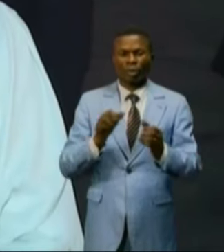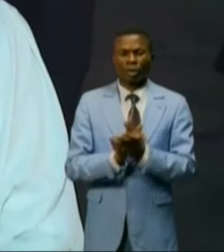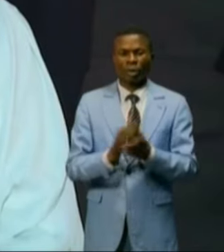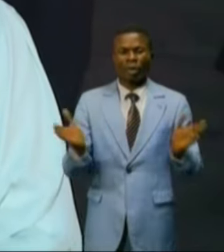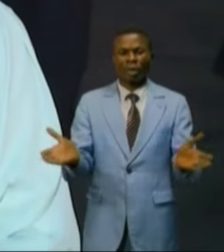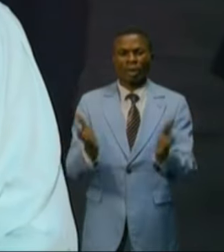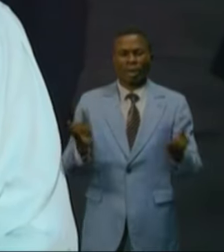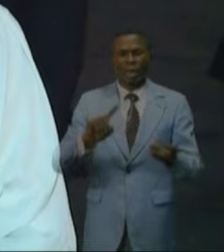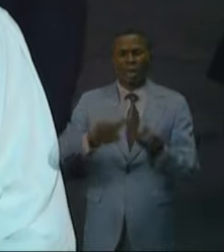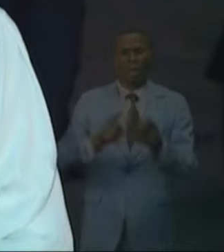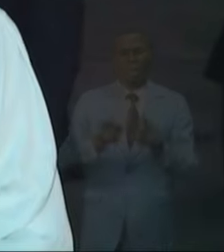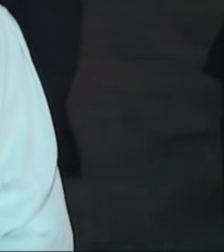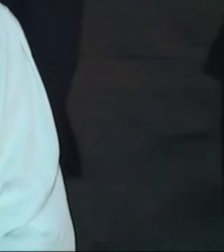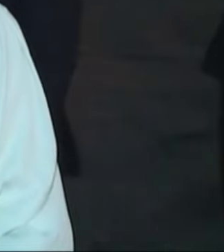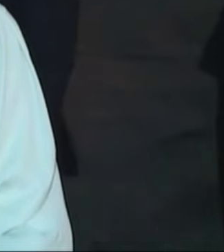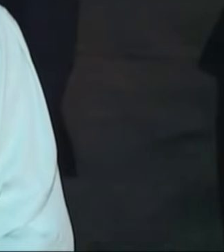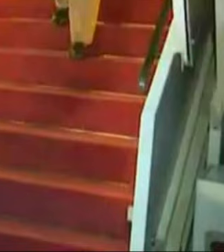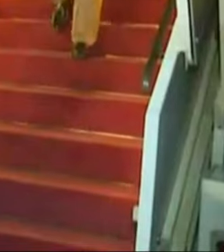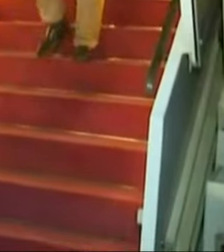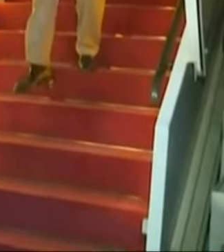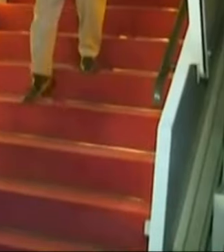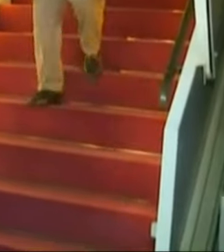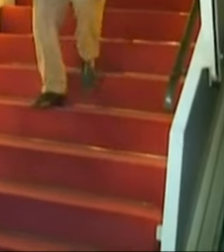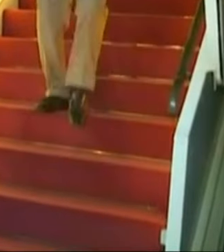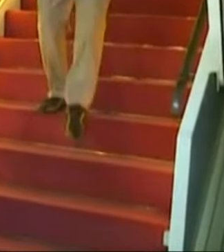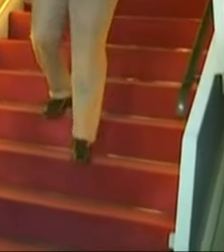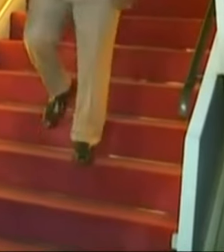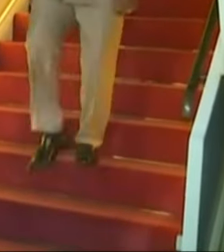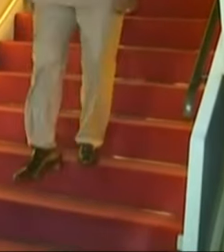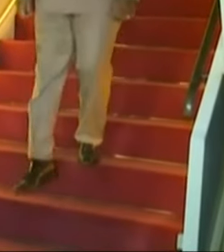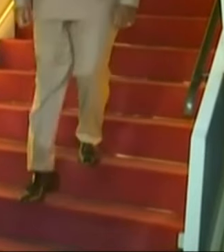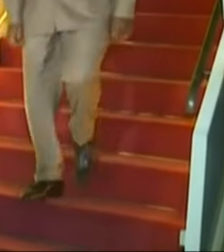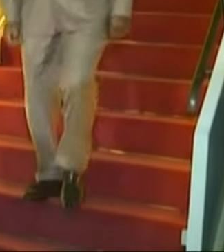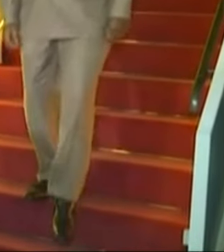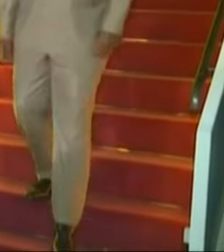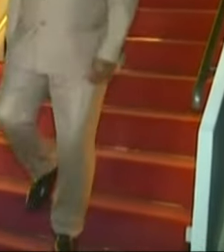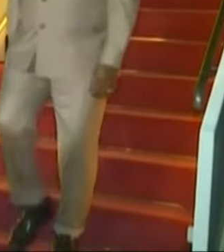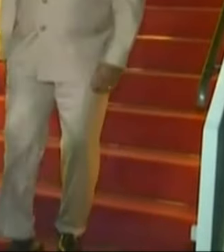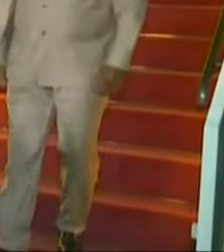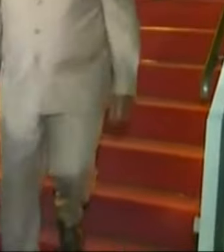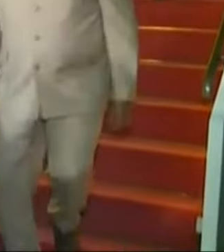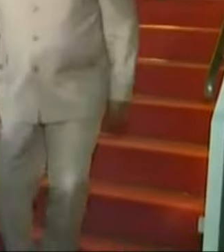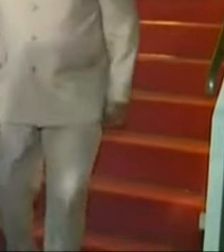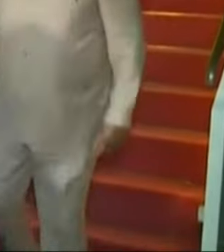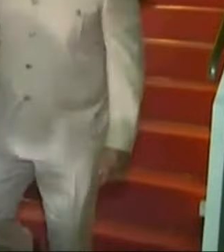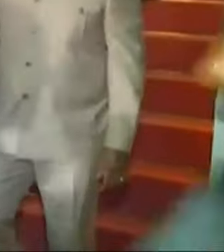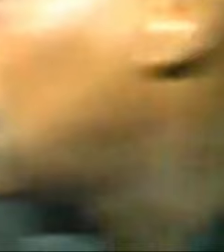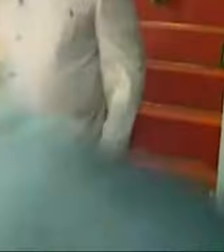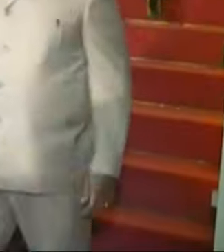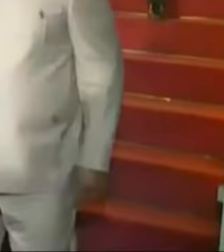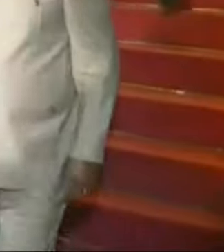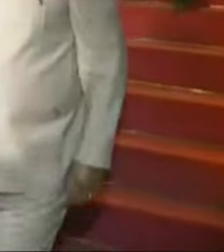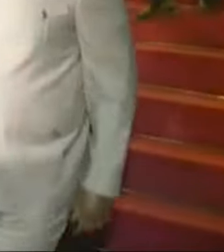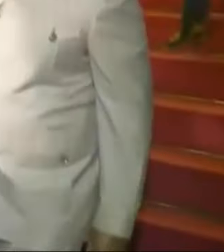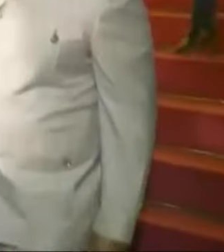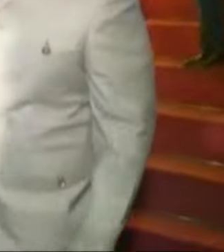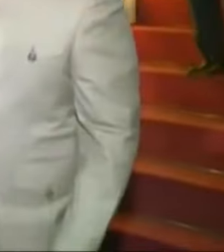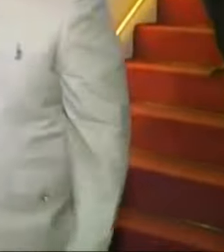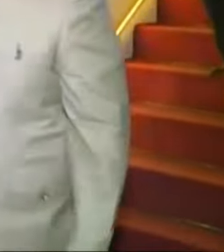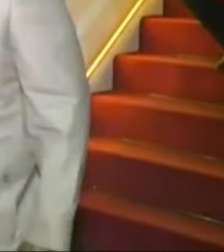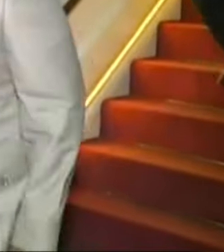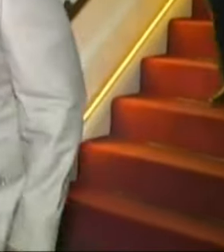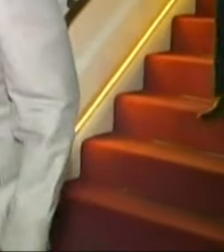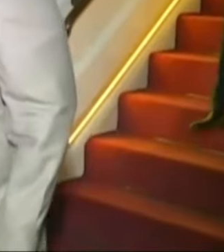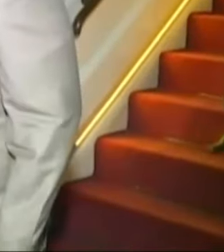renforcement des liens entre les deux pays frères. À sa descente d'avion, le chef de l'État congolais a reçu les